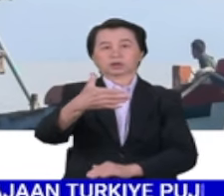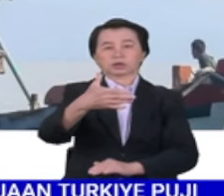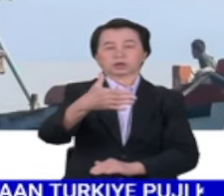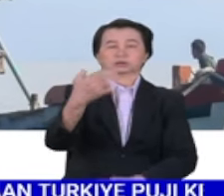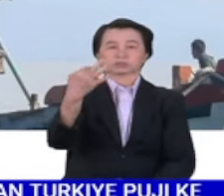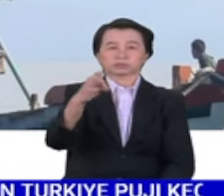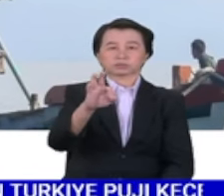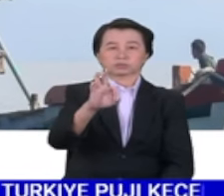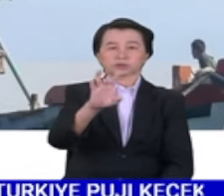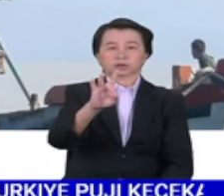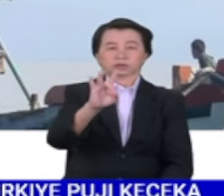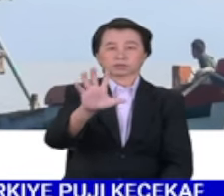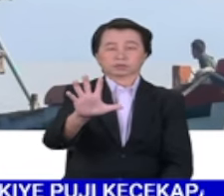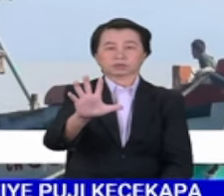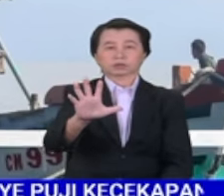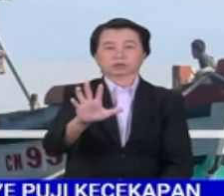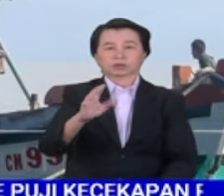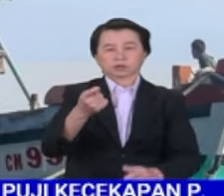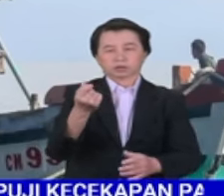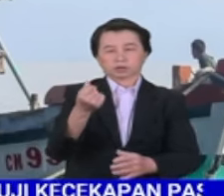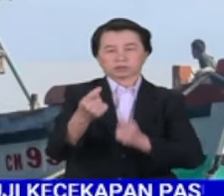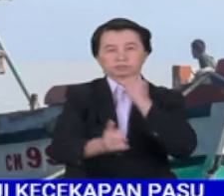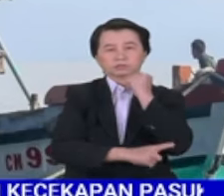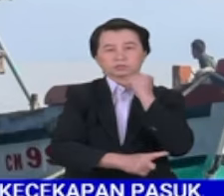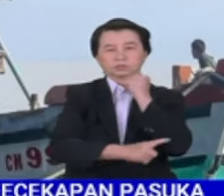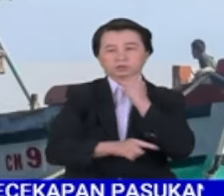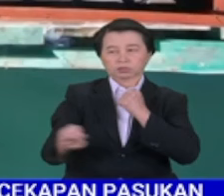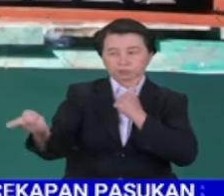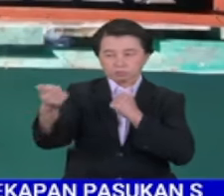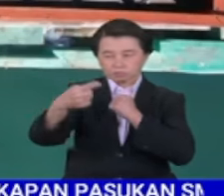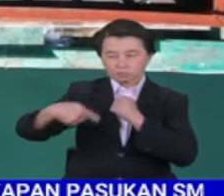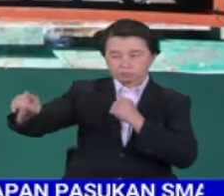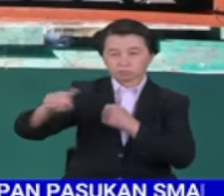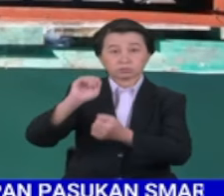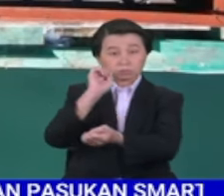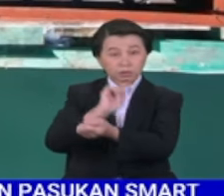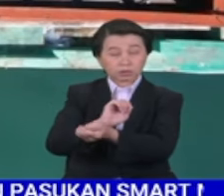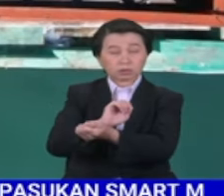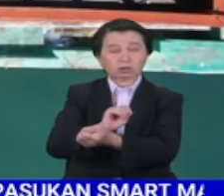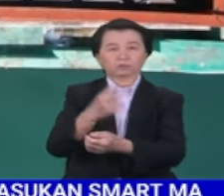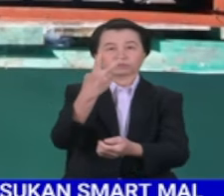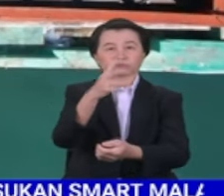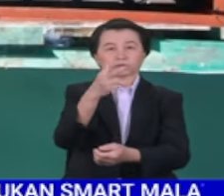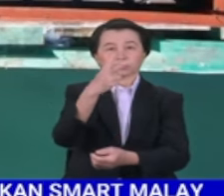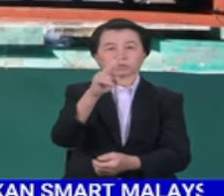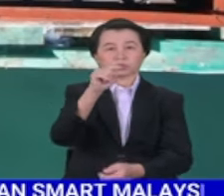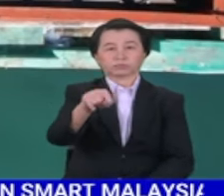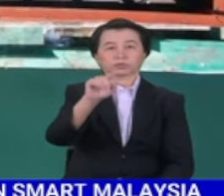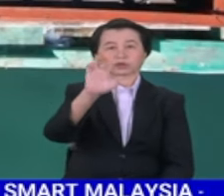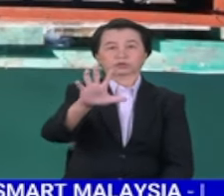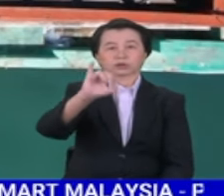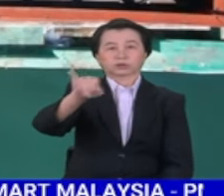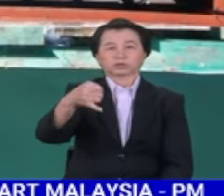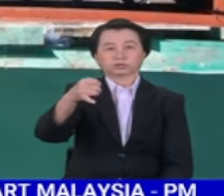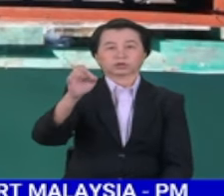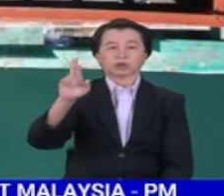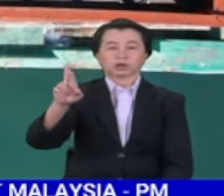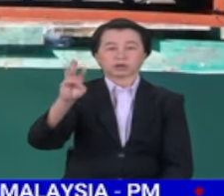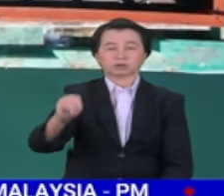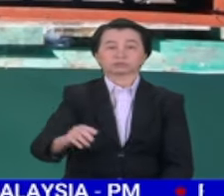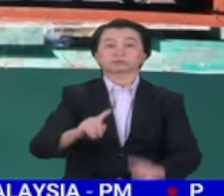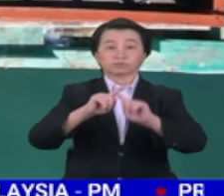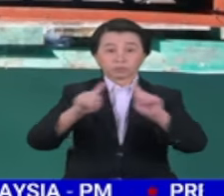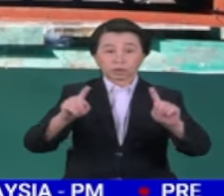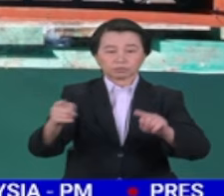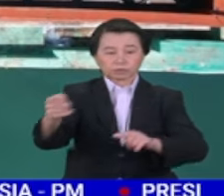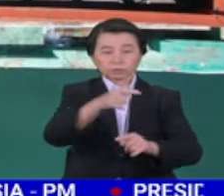perikanan 1985 nilai daendel bagi ke semua yang ditahan berjumlah 12 kepulauan 5 juta Ringgit namun